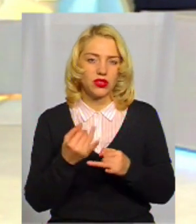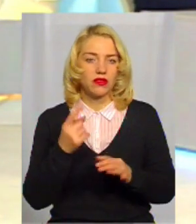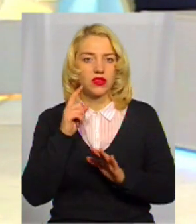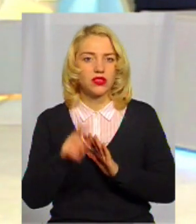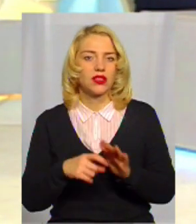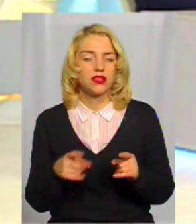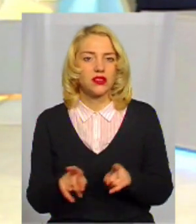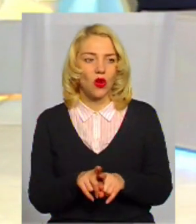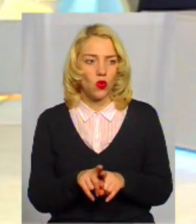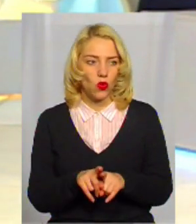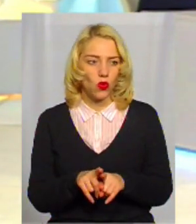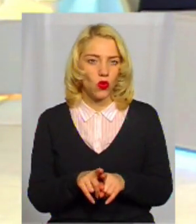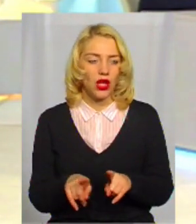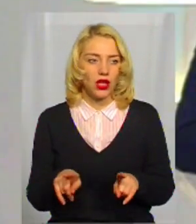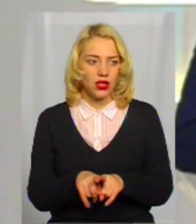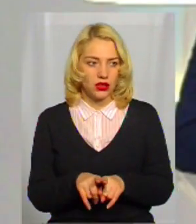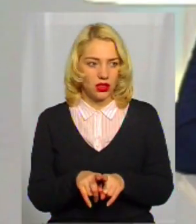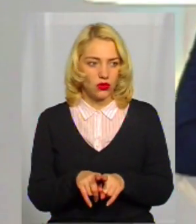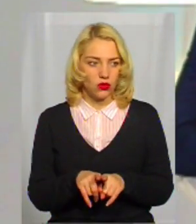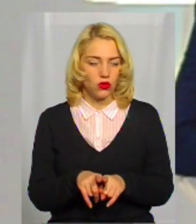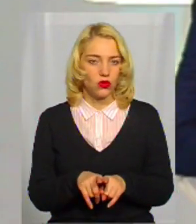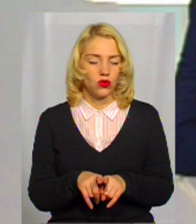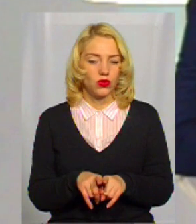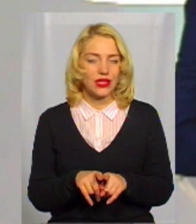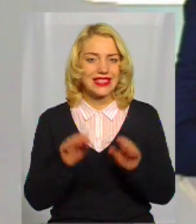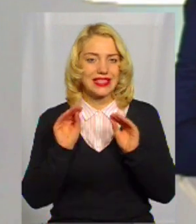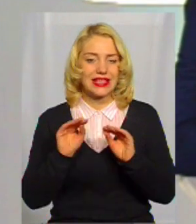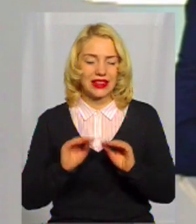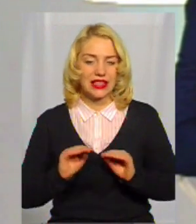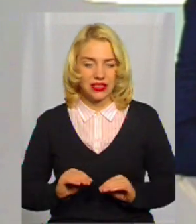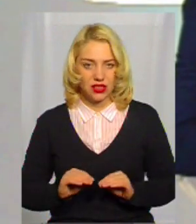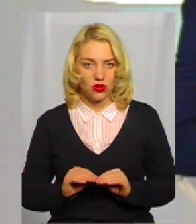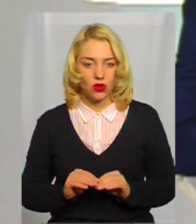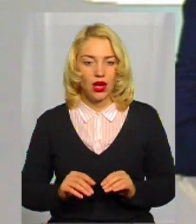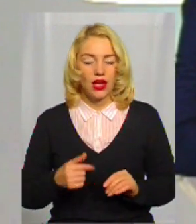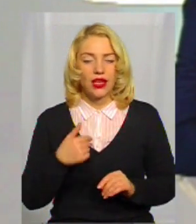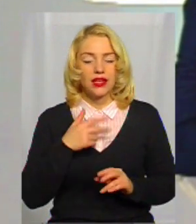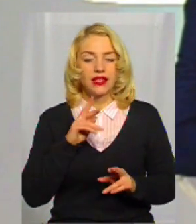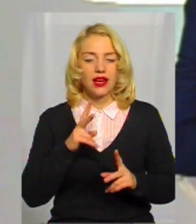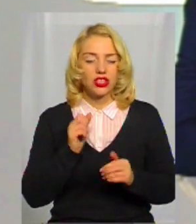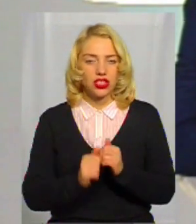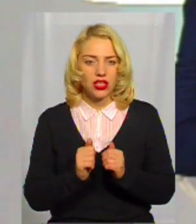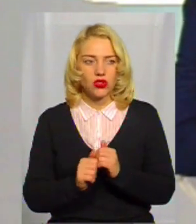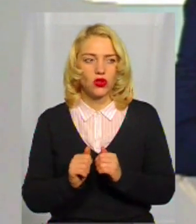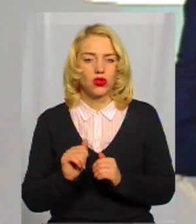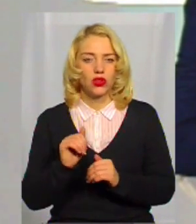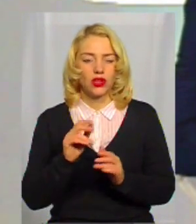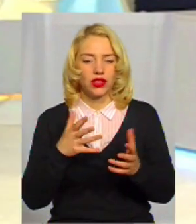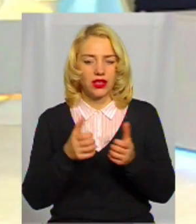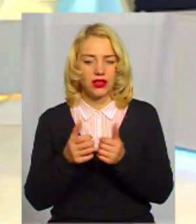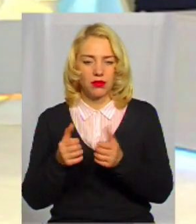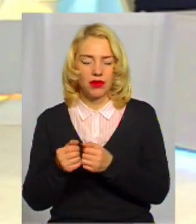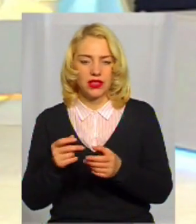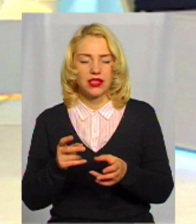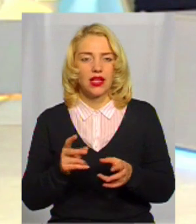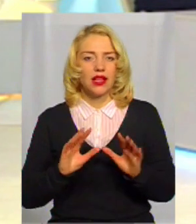таку, надіюсь, нульову статистику, проте у вас запитаю. Як часто ДТП трапляються з участю дітей у нашій